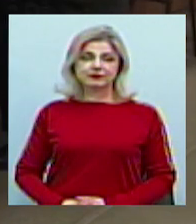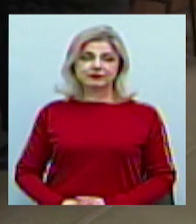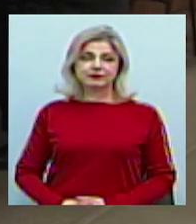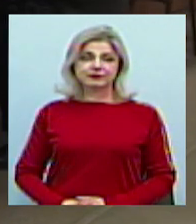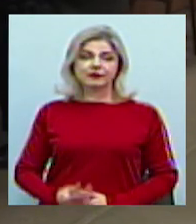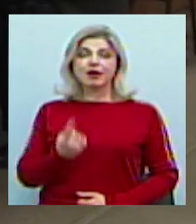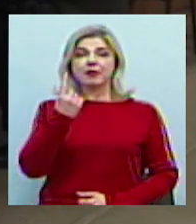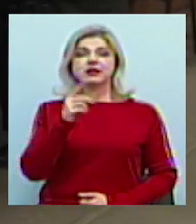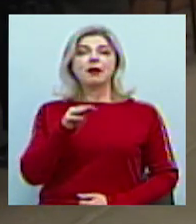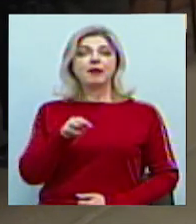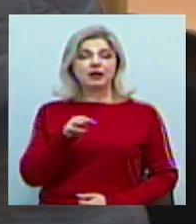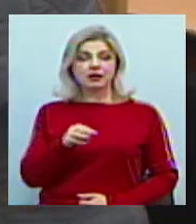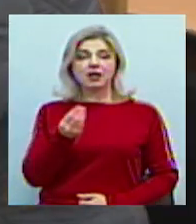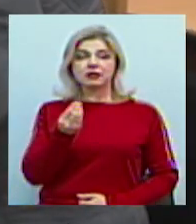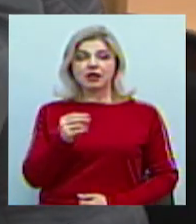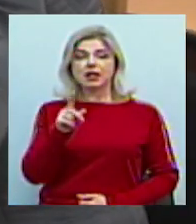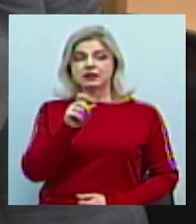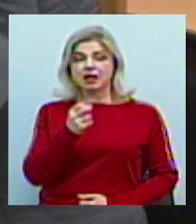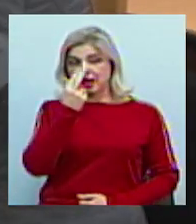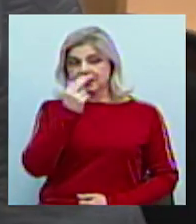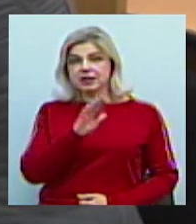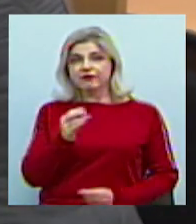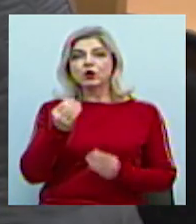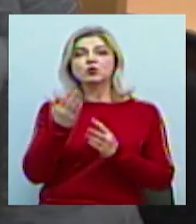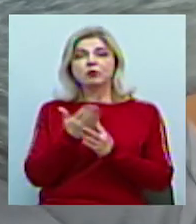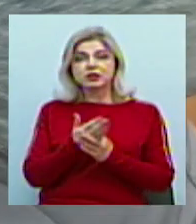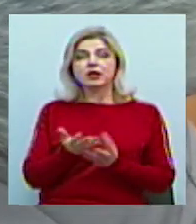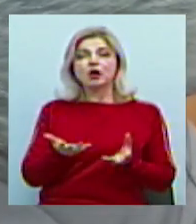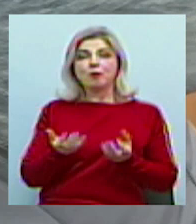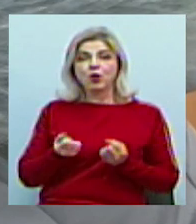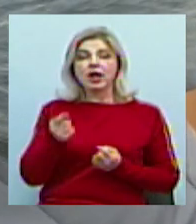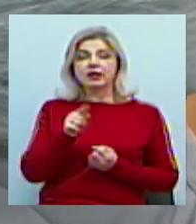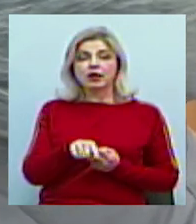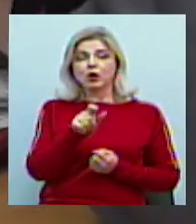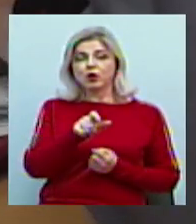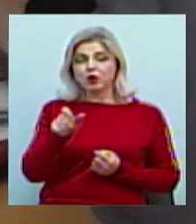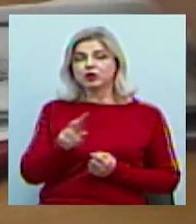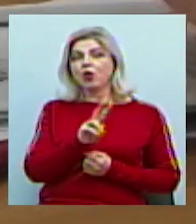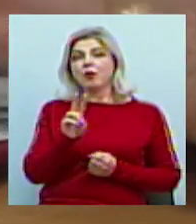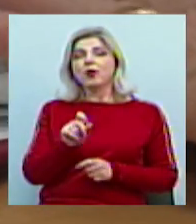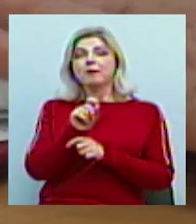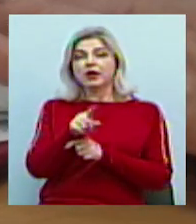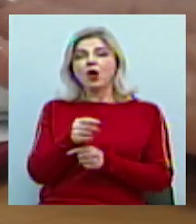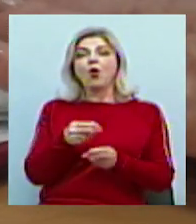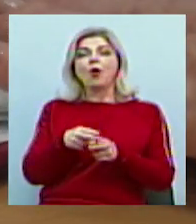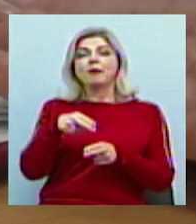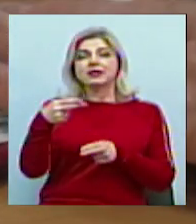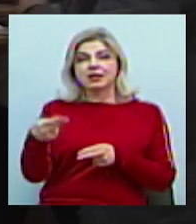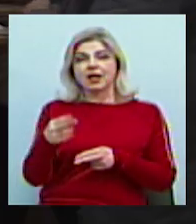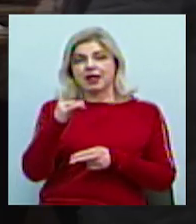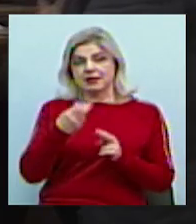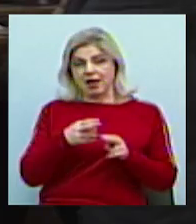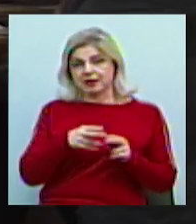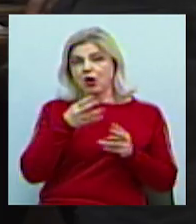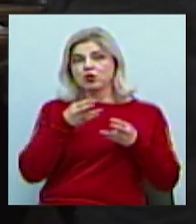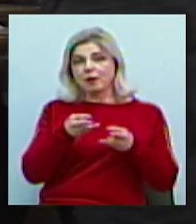З 1 березня гроші замість звичних субсидій отримуватимуть ті люди, яким призначили компенсацію на нинішній